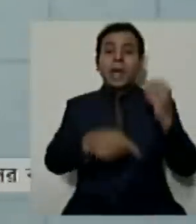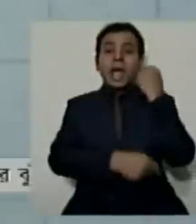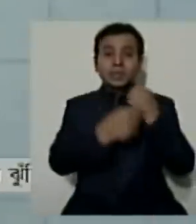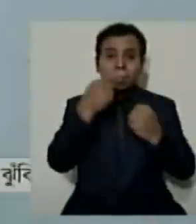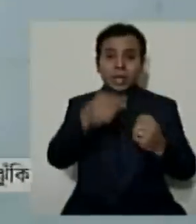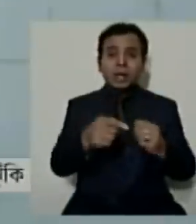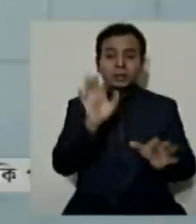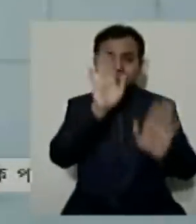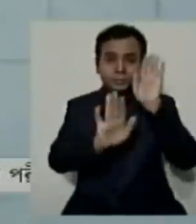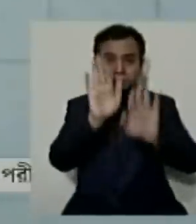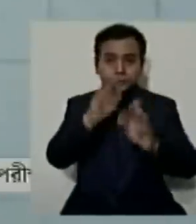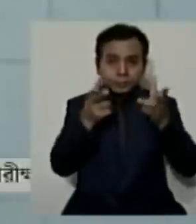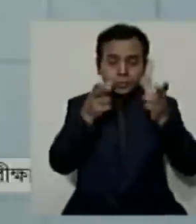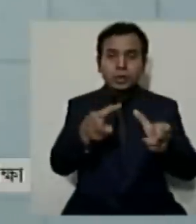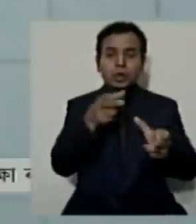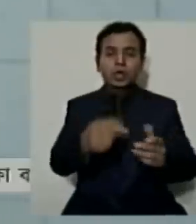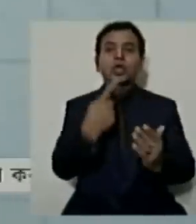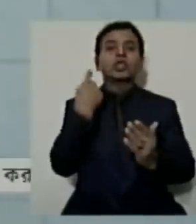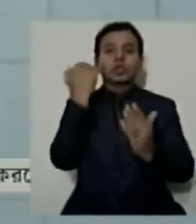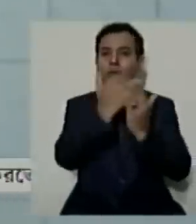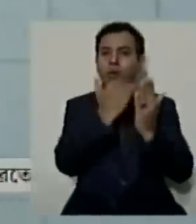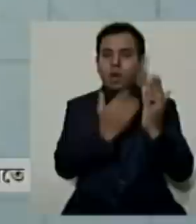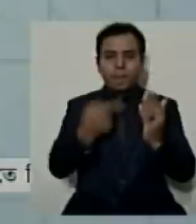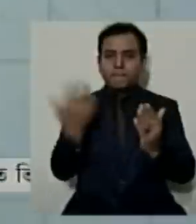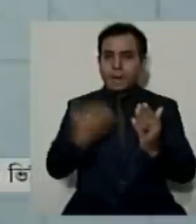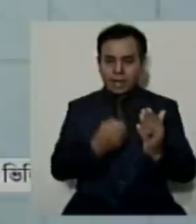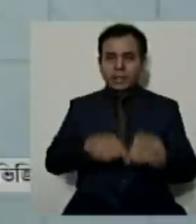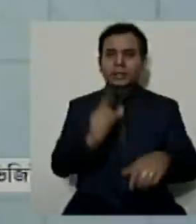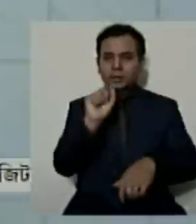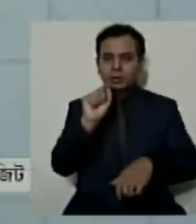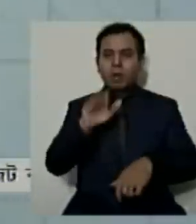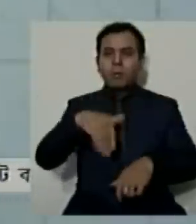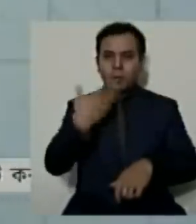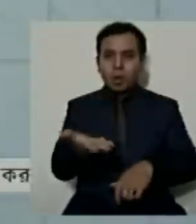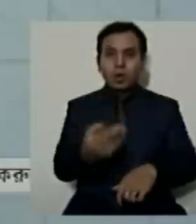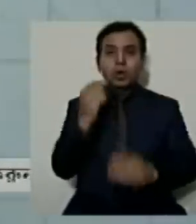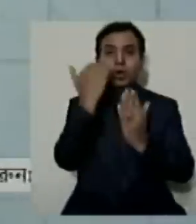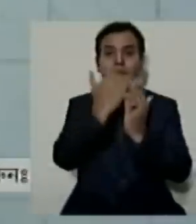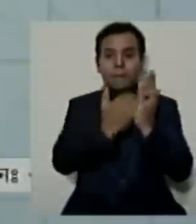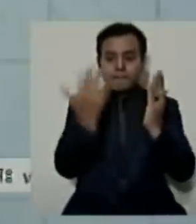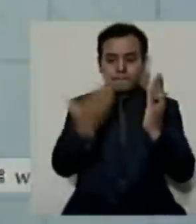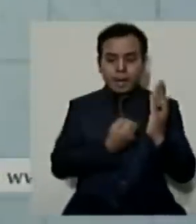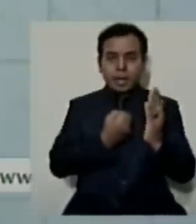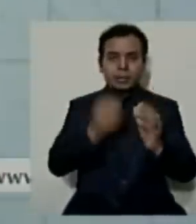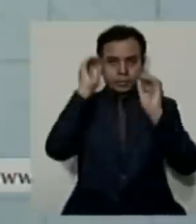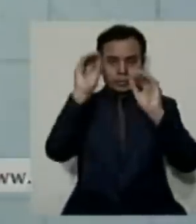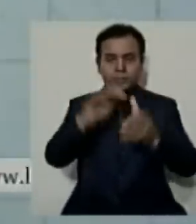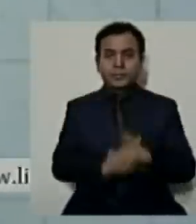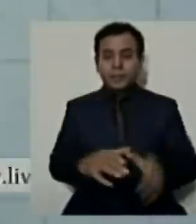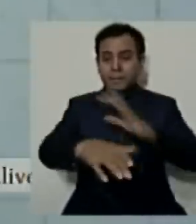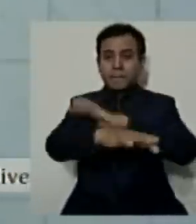তথ্যটা জানাবো। আমাদের পিপি এ পর্যন্ত পিপি আমরা সংগ্রহ করেছি